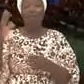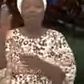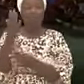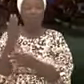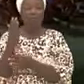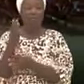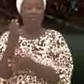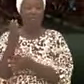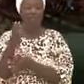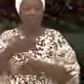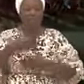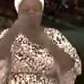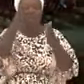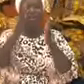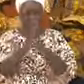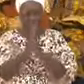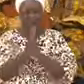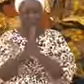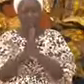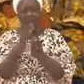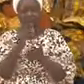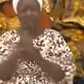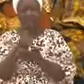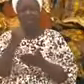nantas bâton amène